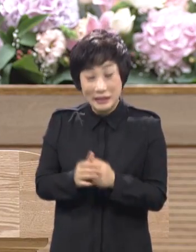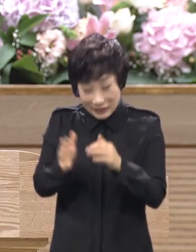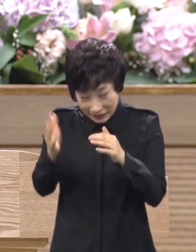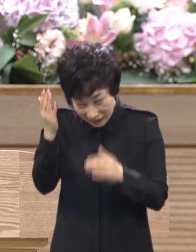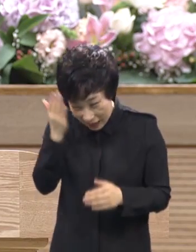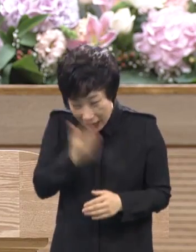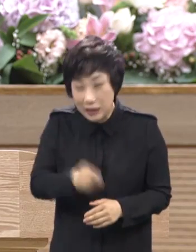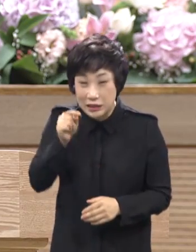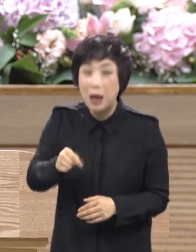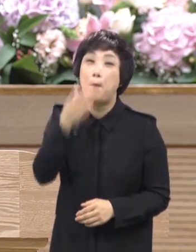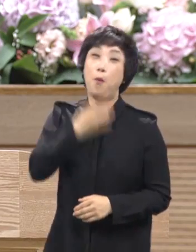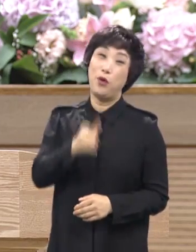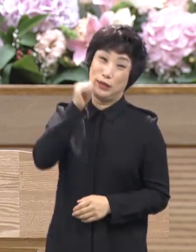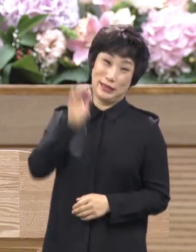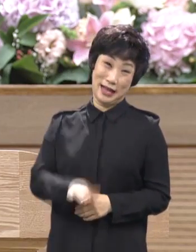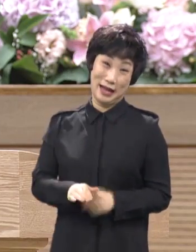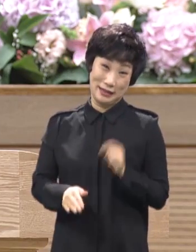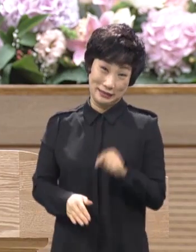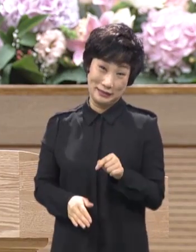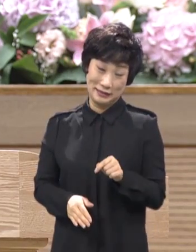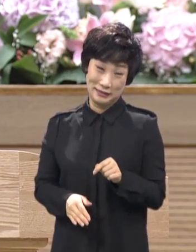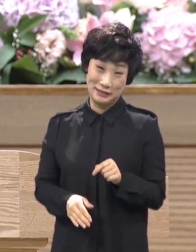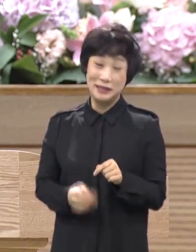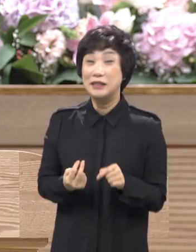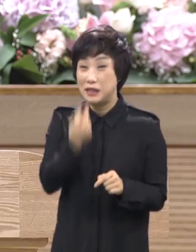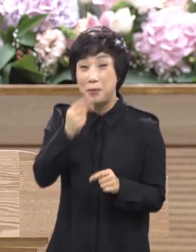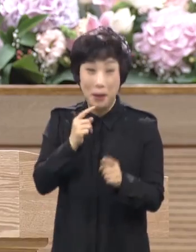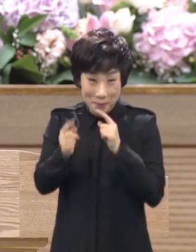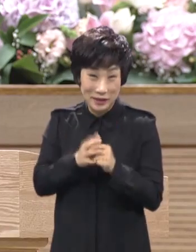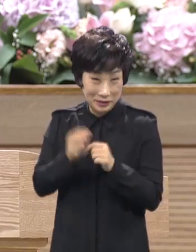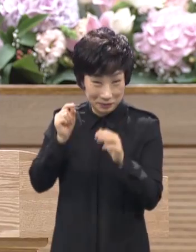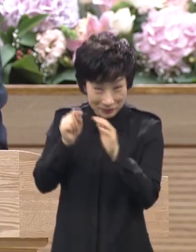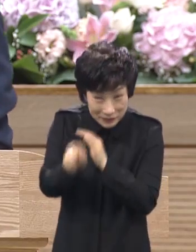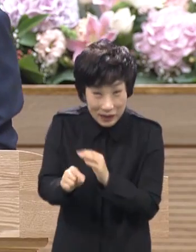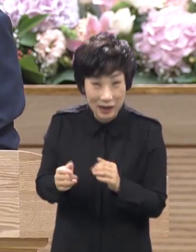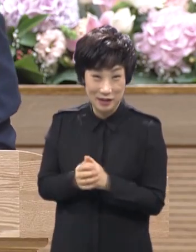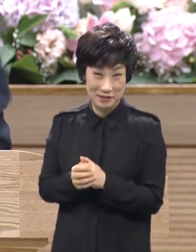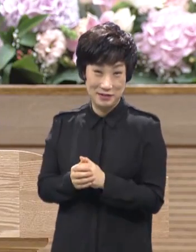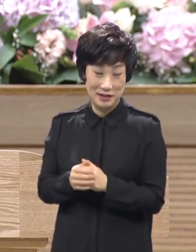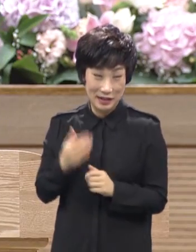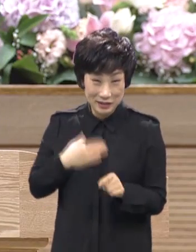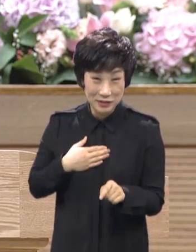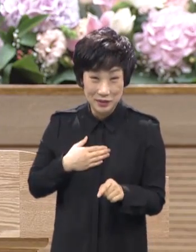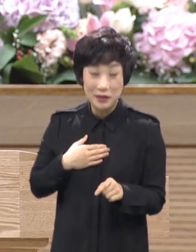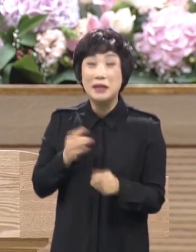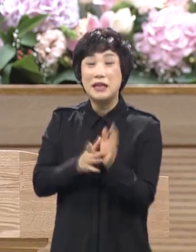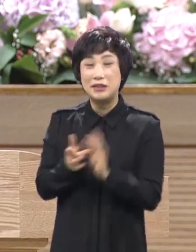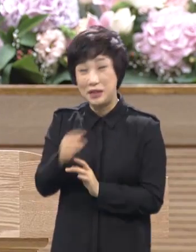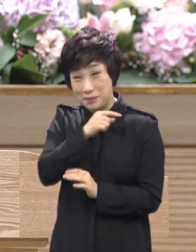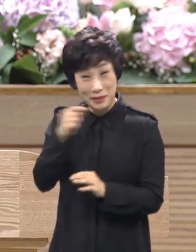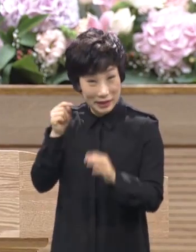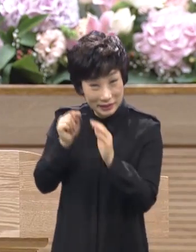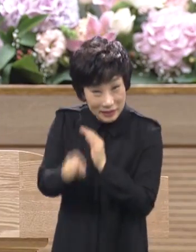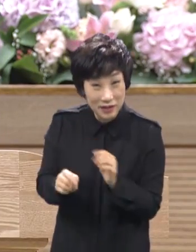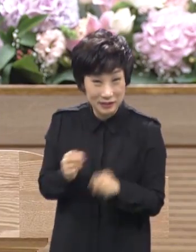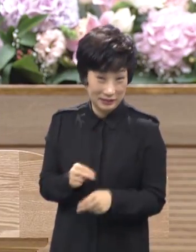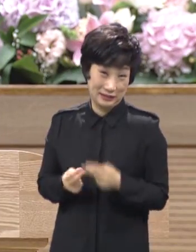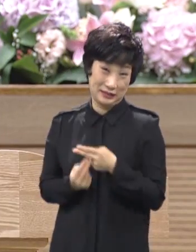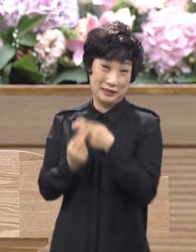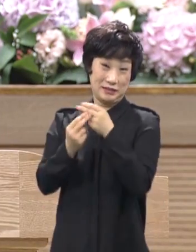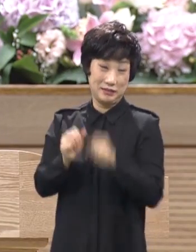있다. 거기에 생명의 말씀이 들어간다. 거기 예수 피가